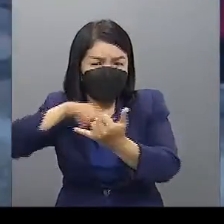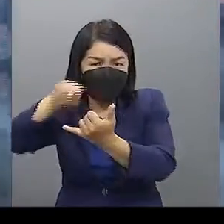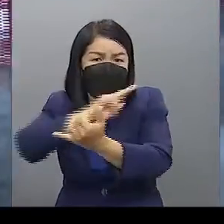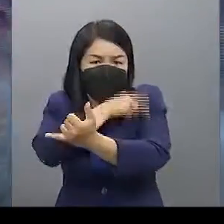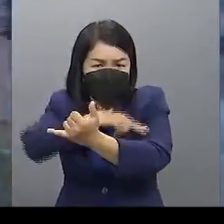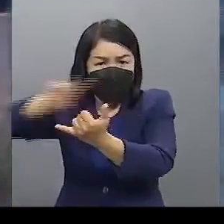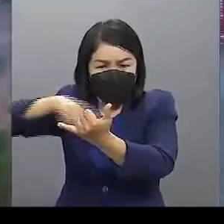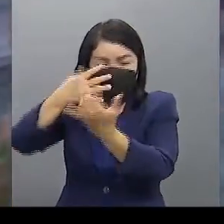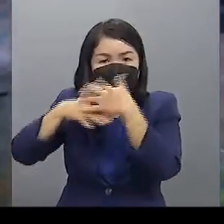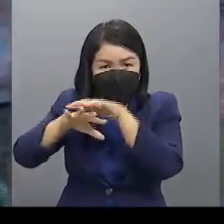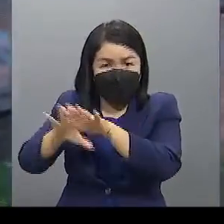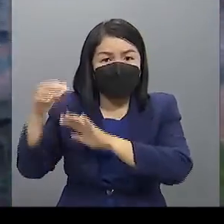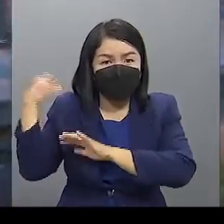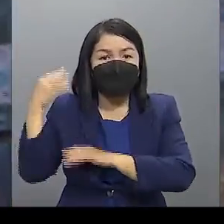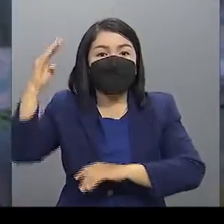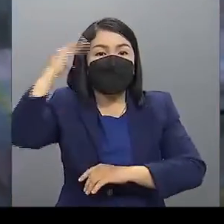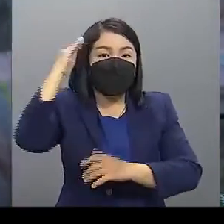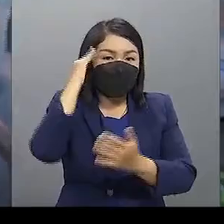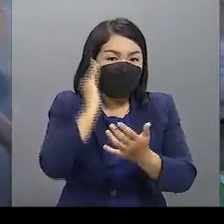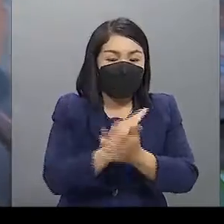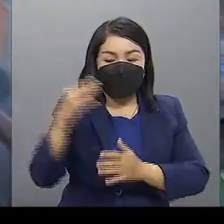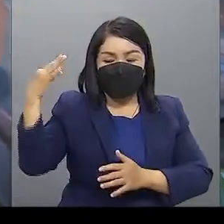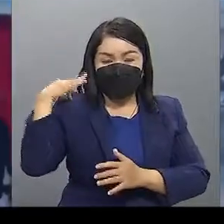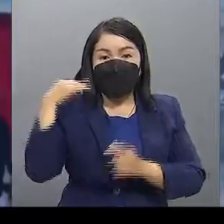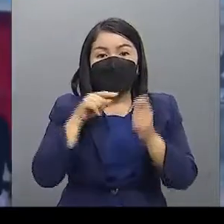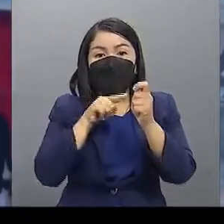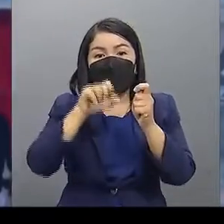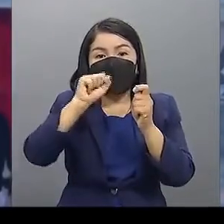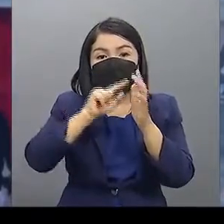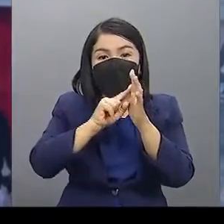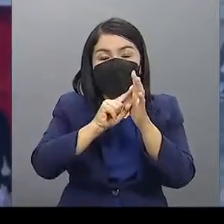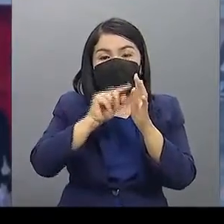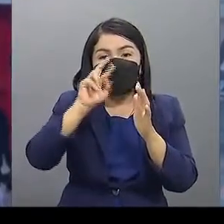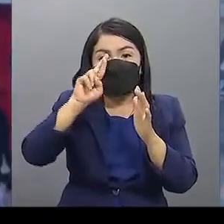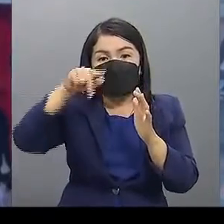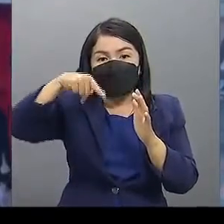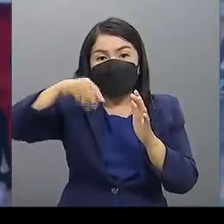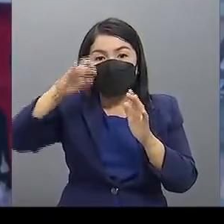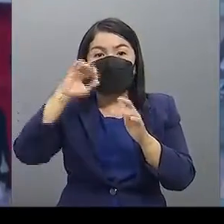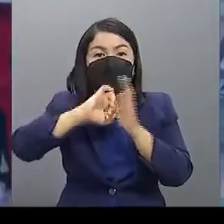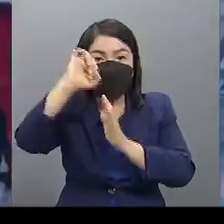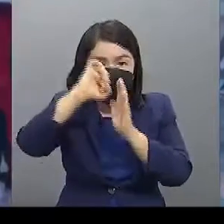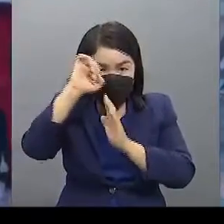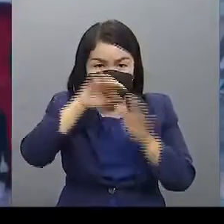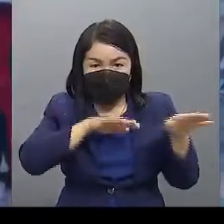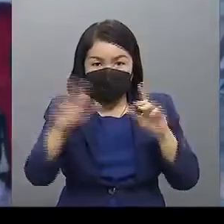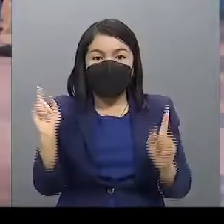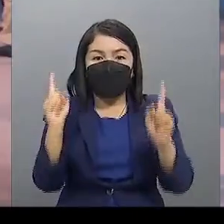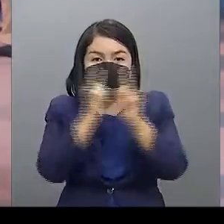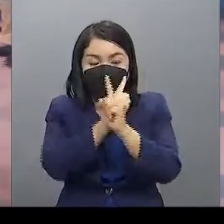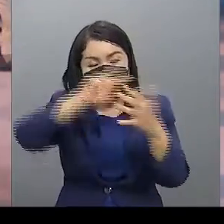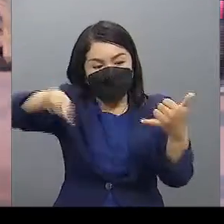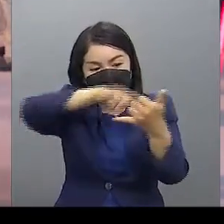กครองทหารตำรวจและอสม.ในอำเภอสารพีจังหวัดเชียงใหม่ผลัดเปลี่ยนกันตั้งด่านคัดกรองผู้ที่เดินทางเข้ามาในจังหวัดเชียงใหม่ต